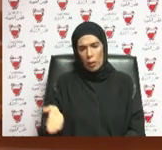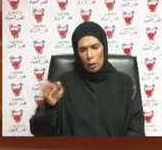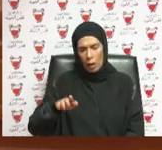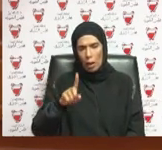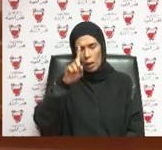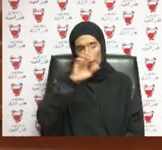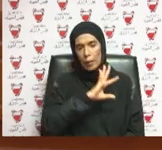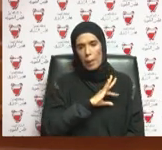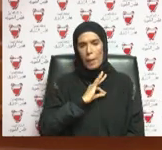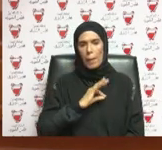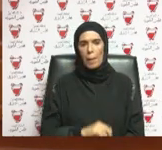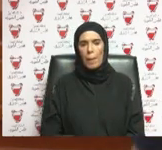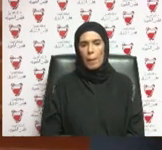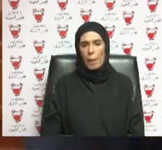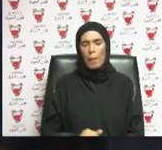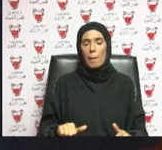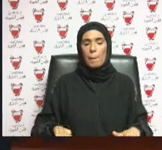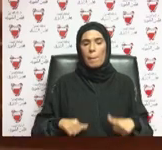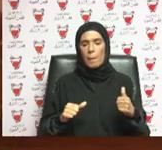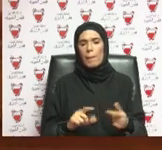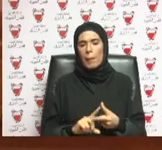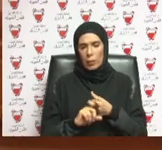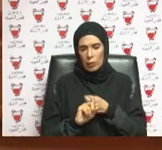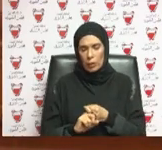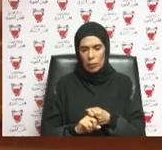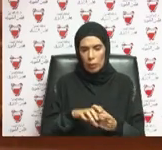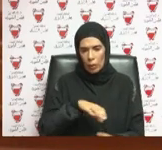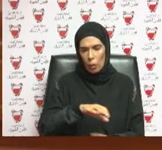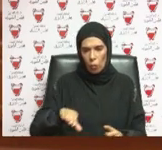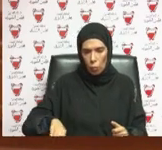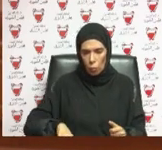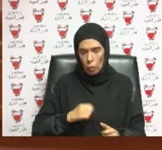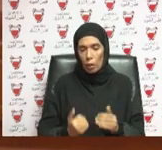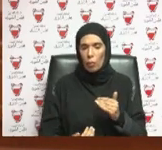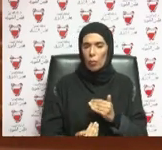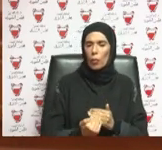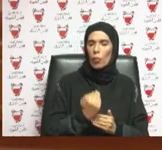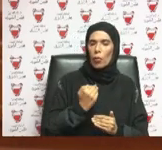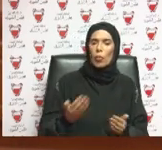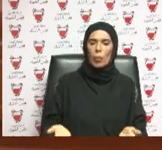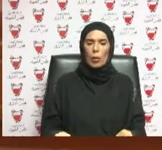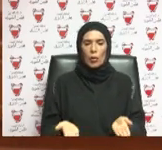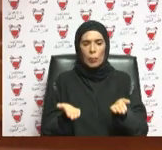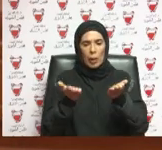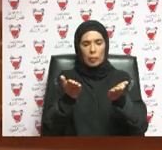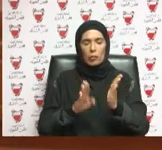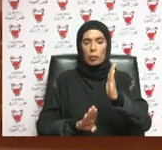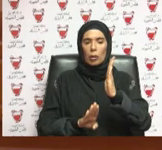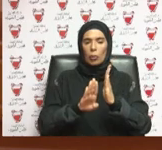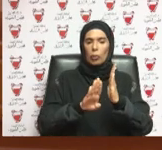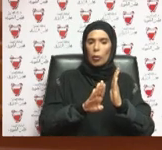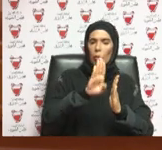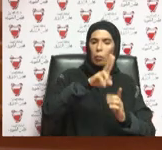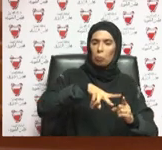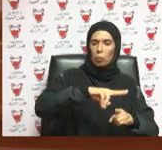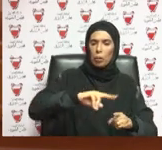الله. فحياته ارتبطت بإقامة دولة حديثة وإنهاض سبل التنمية فيها وصناعة